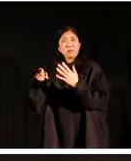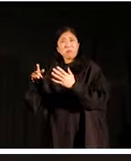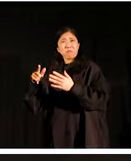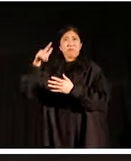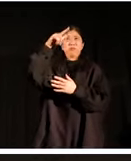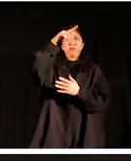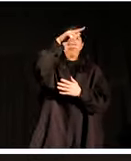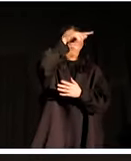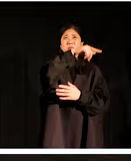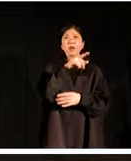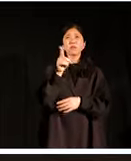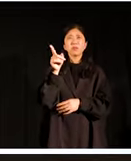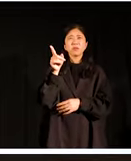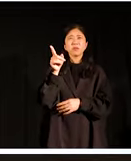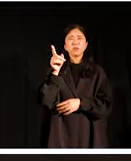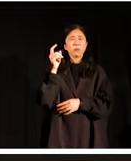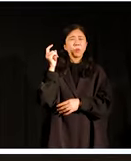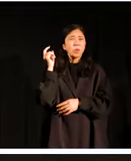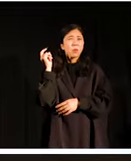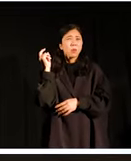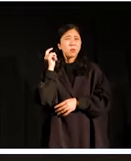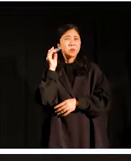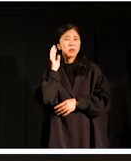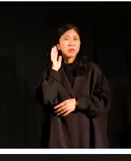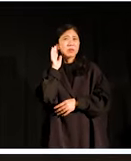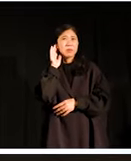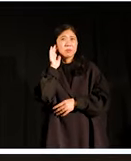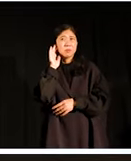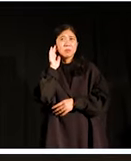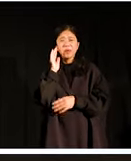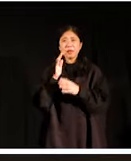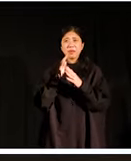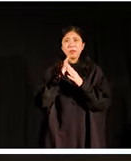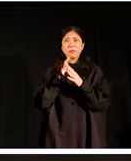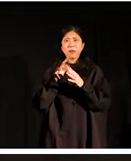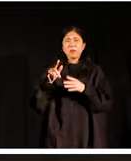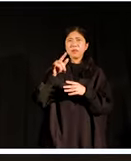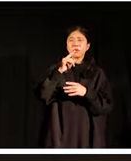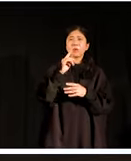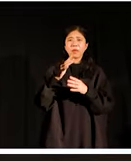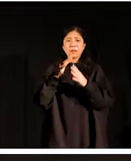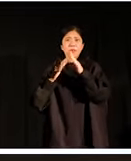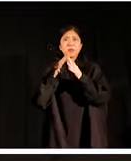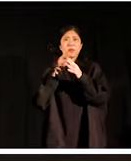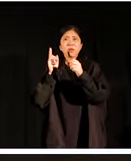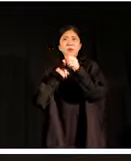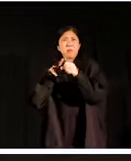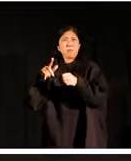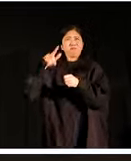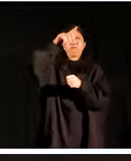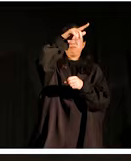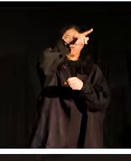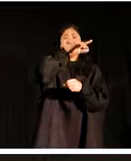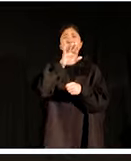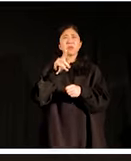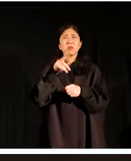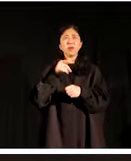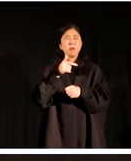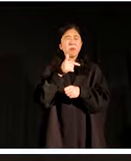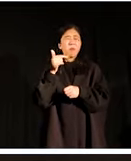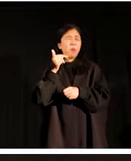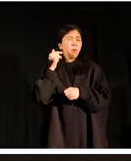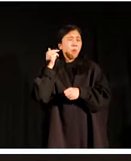ねでジェット機のとは本当にジェット機戦闘機ですよねジェット機と戦闘機なんですね音がも本当大きいん